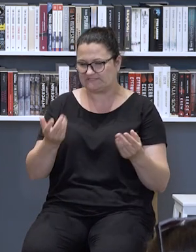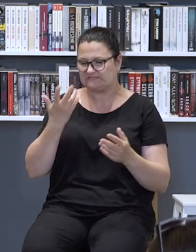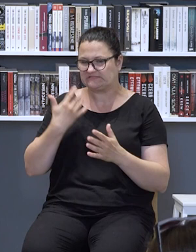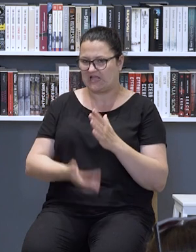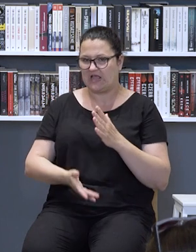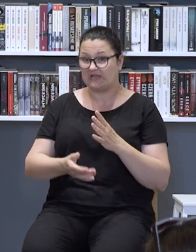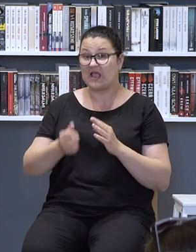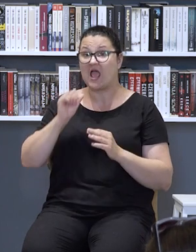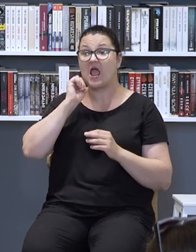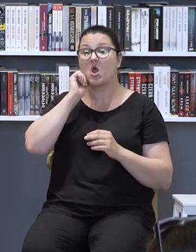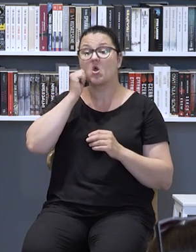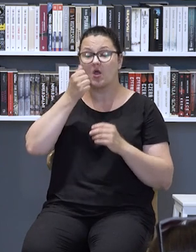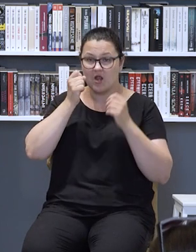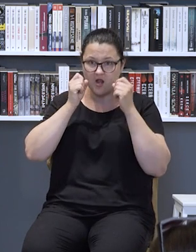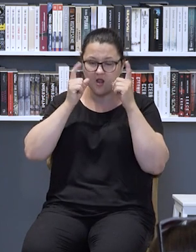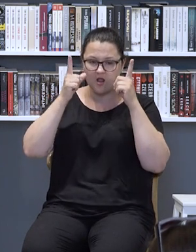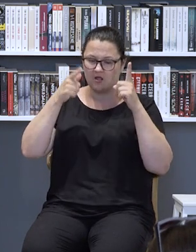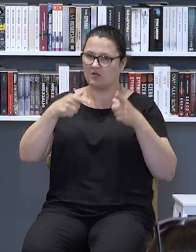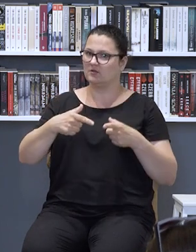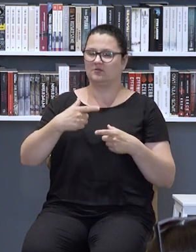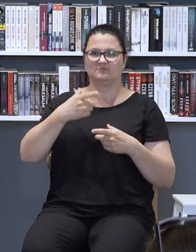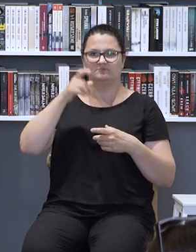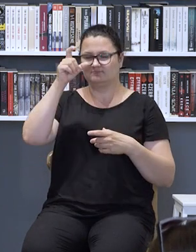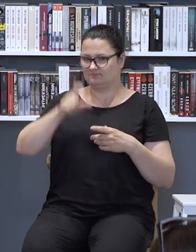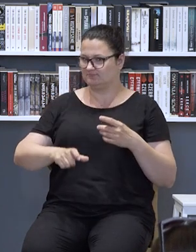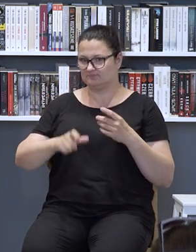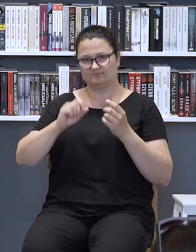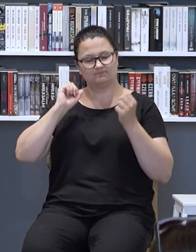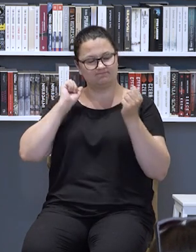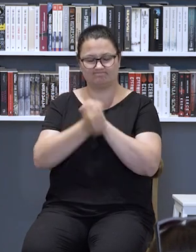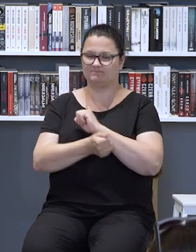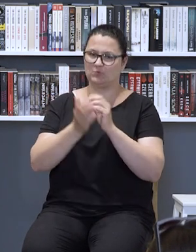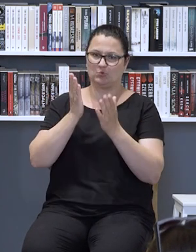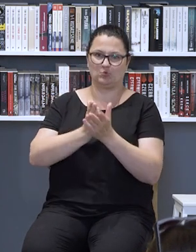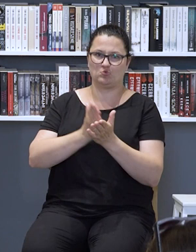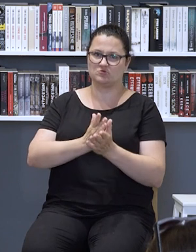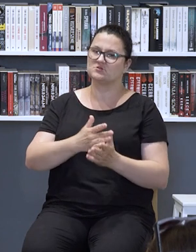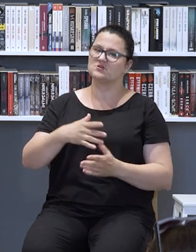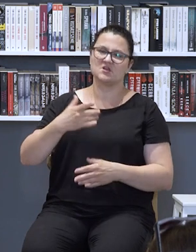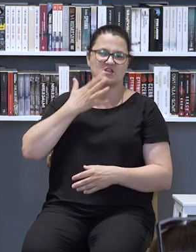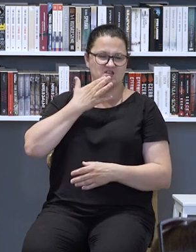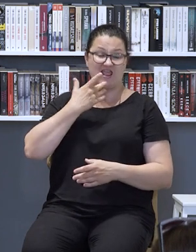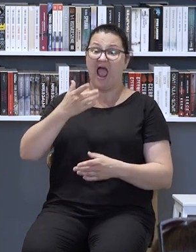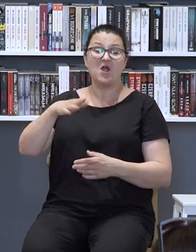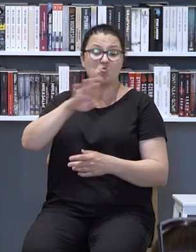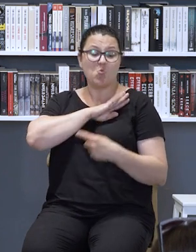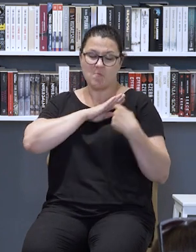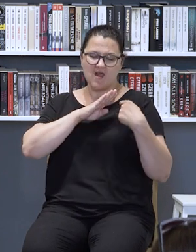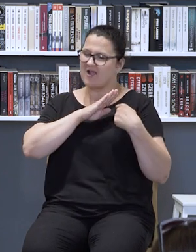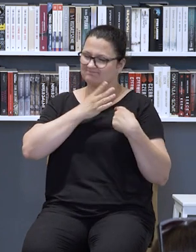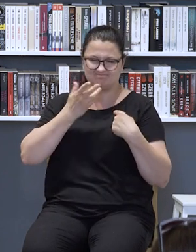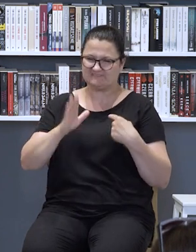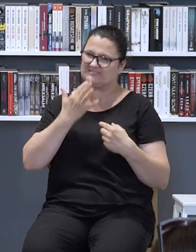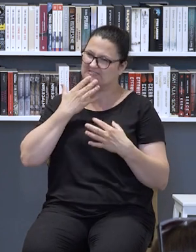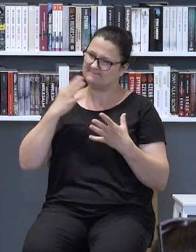Budzi się następnego ranka i to już nie jest ten sam człowiek. Nie umrę, póki jej nie odzyskam. Ta